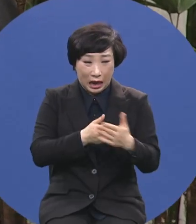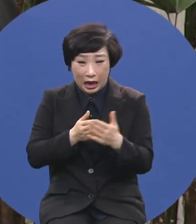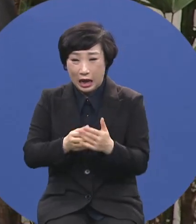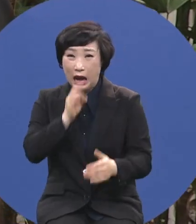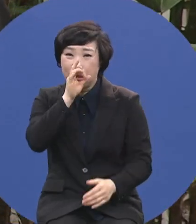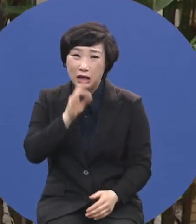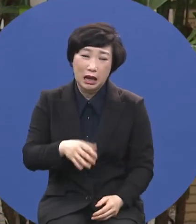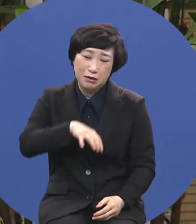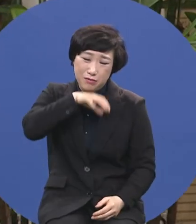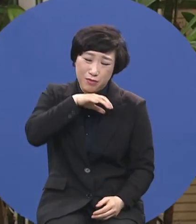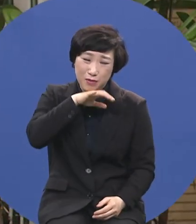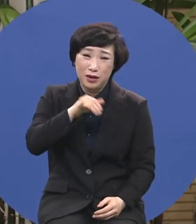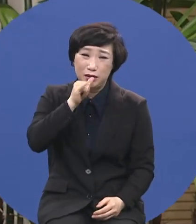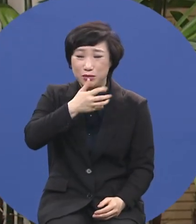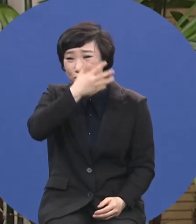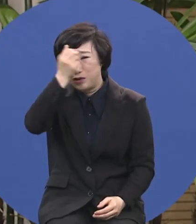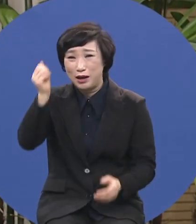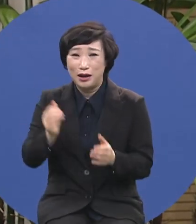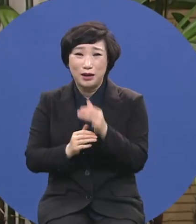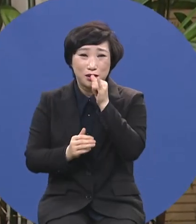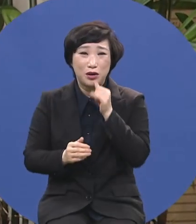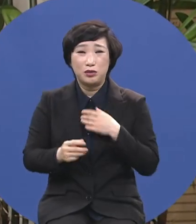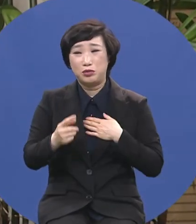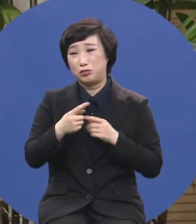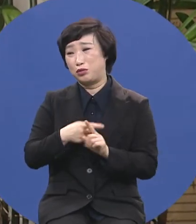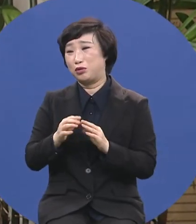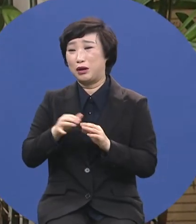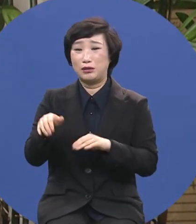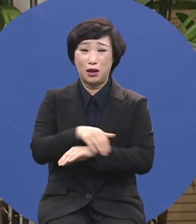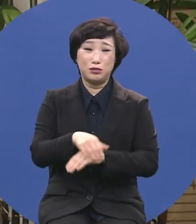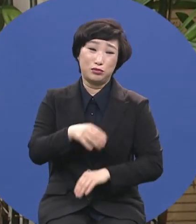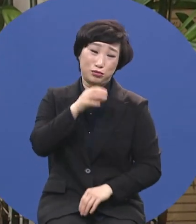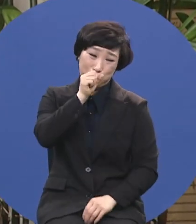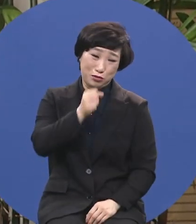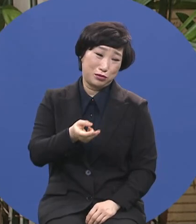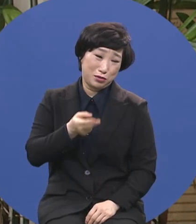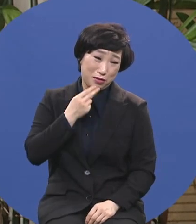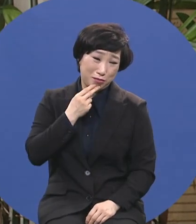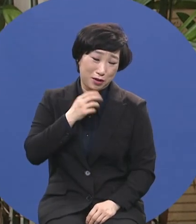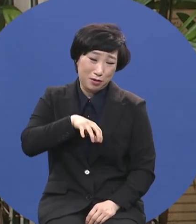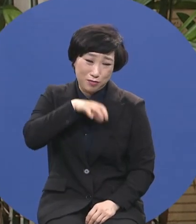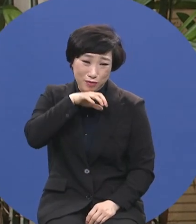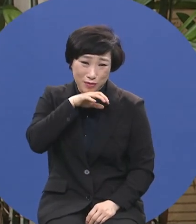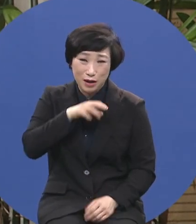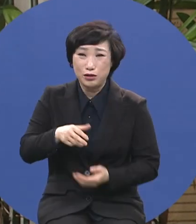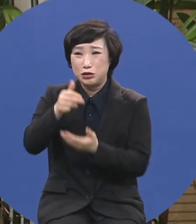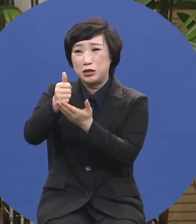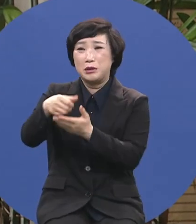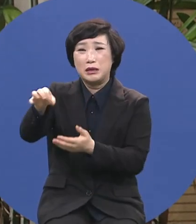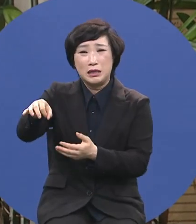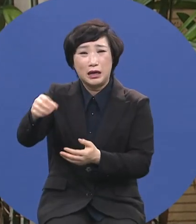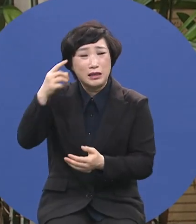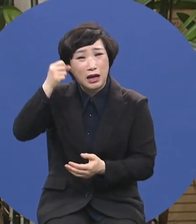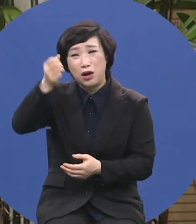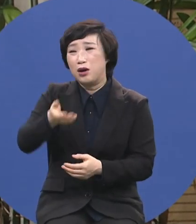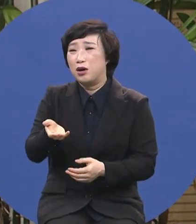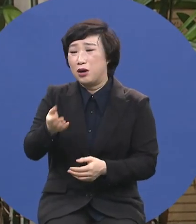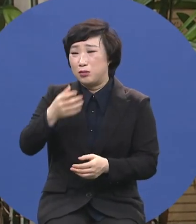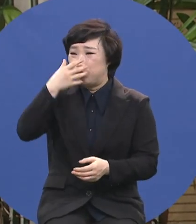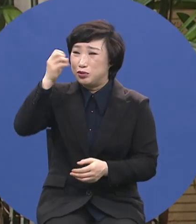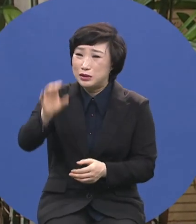된다고 원망불평하며 무관심하며 교회 다녀도 되는 것도 없네 해가면서 주님을 업신여기고